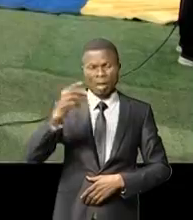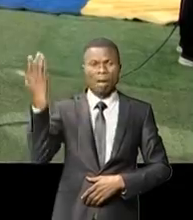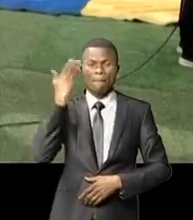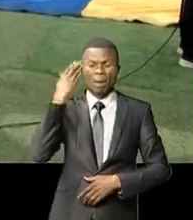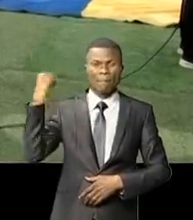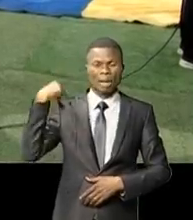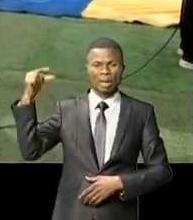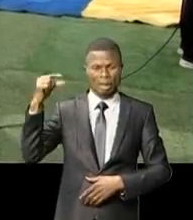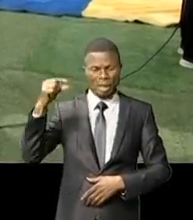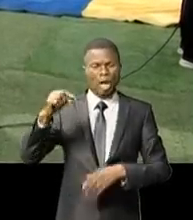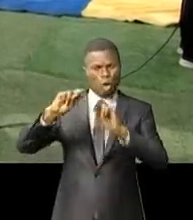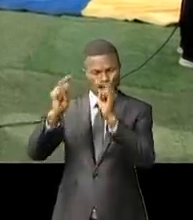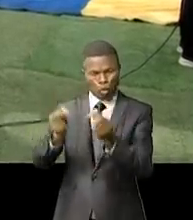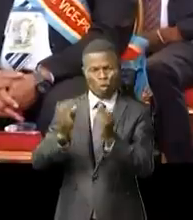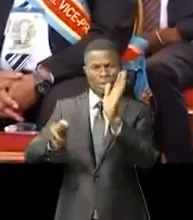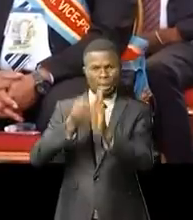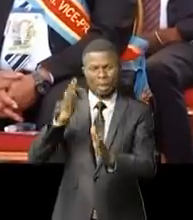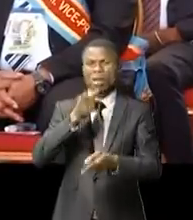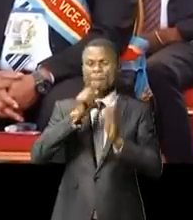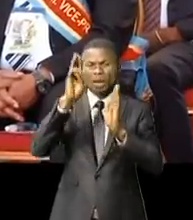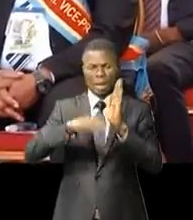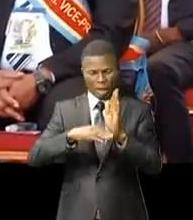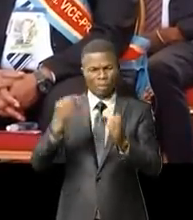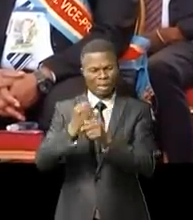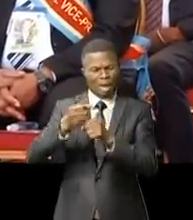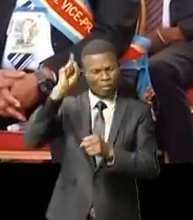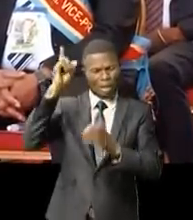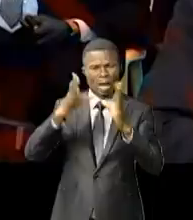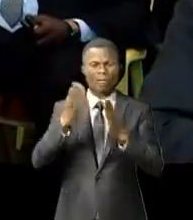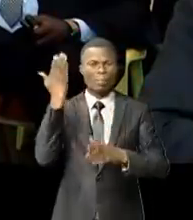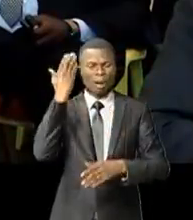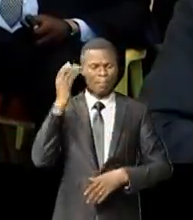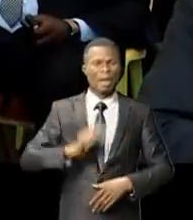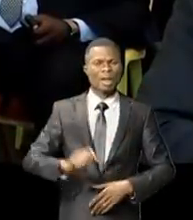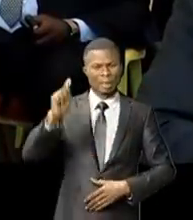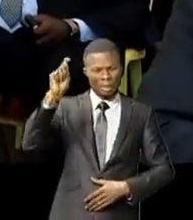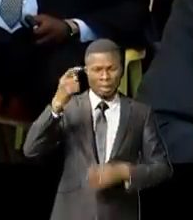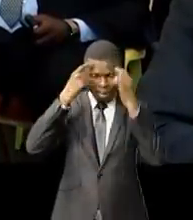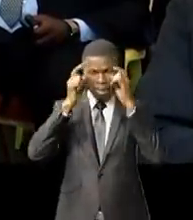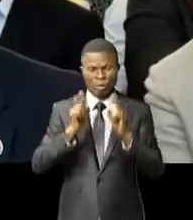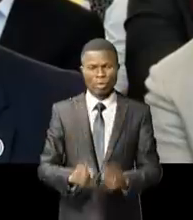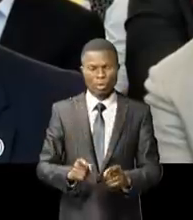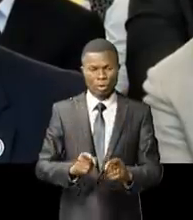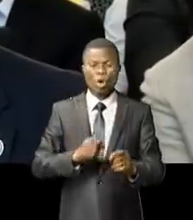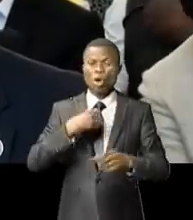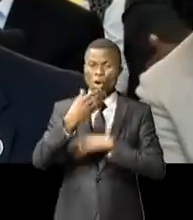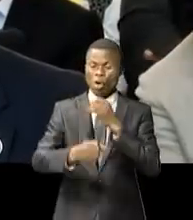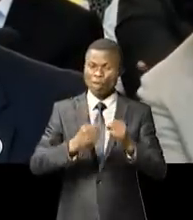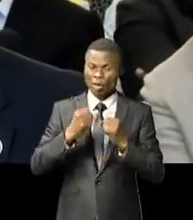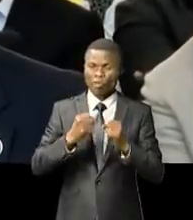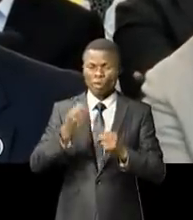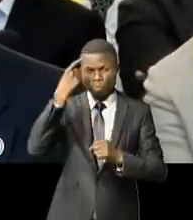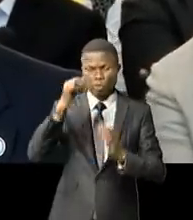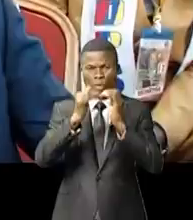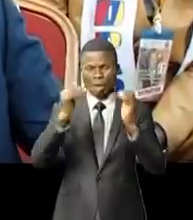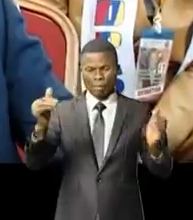13 parlementaires qui, aux côtés du docteur Étienne Tshisekedi Wamulumba, avaient décidé de lutter pacifiquement